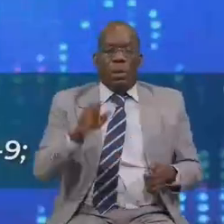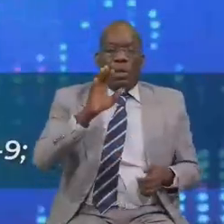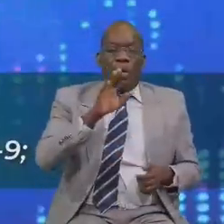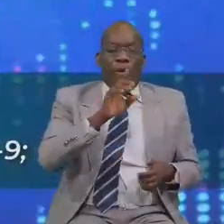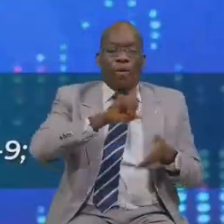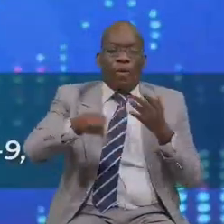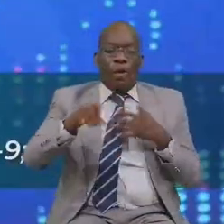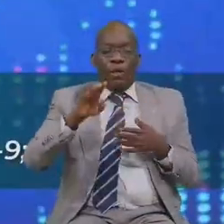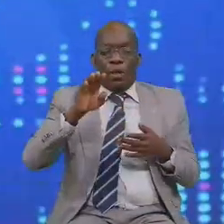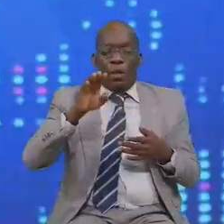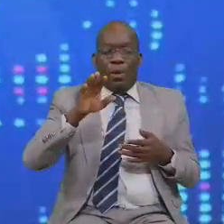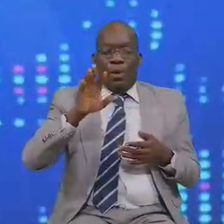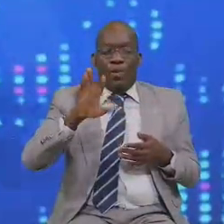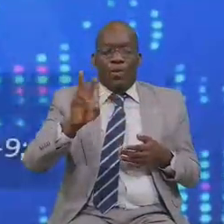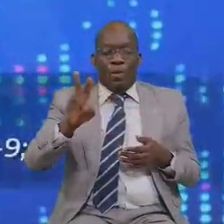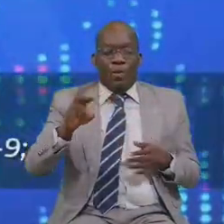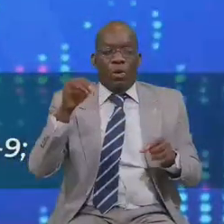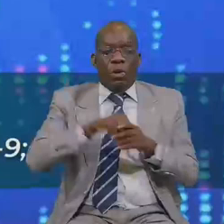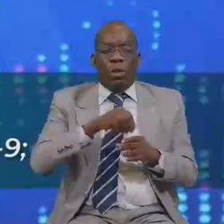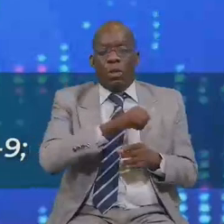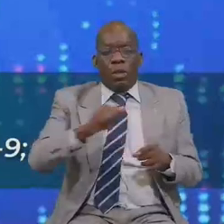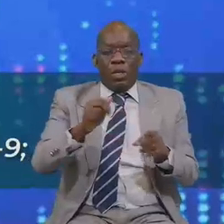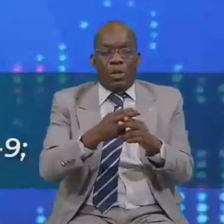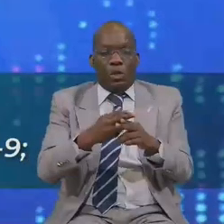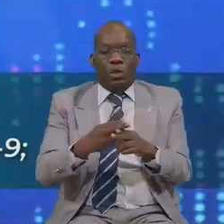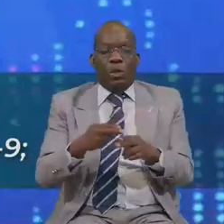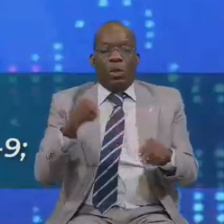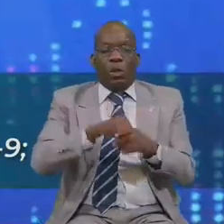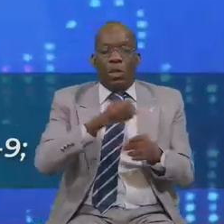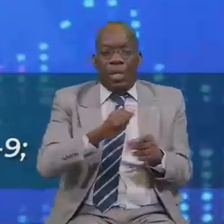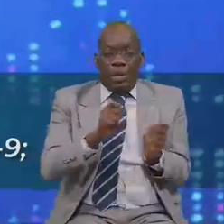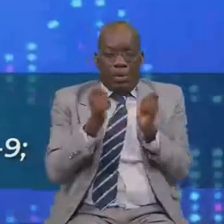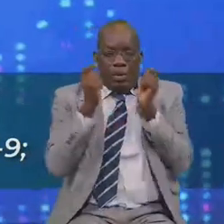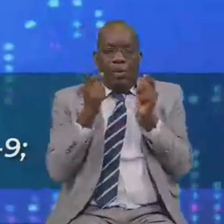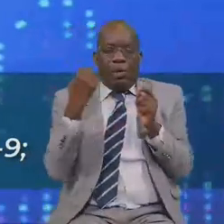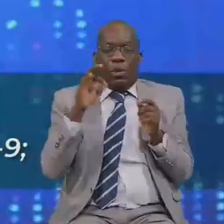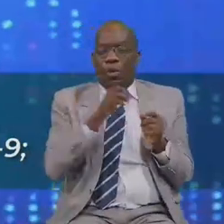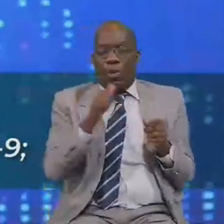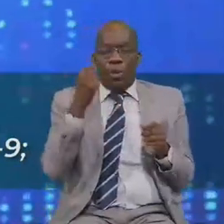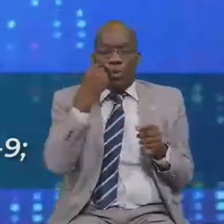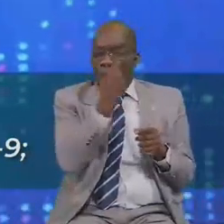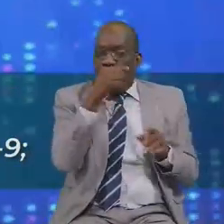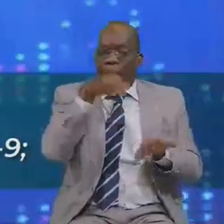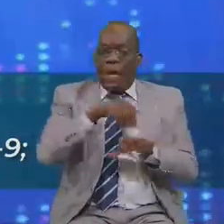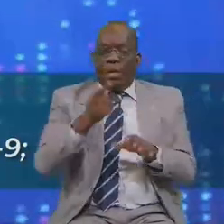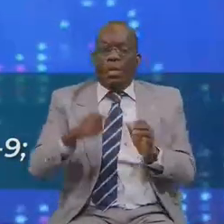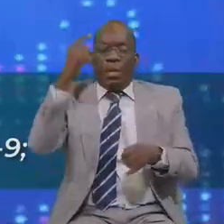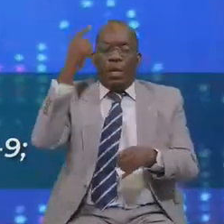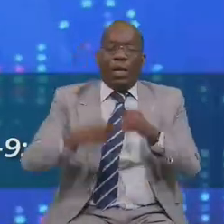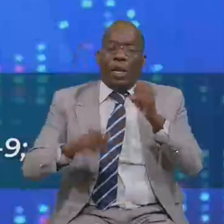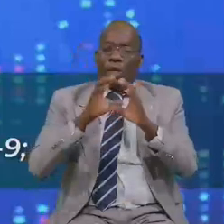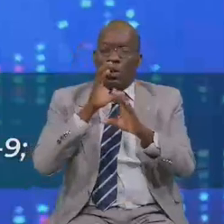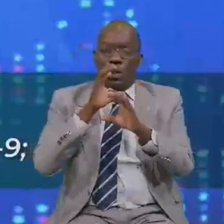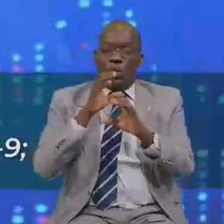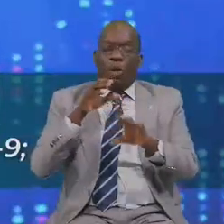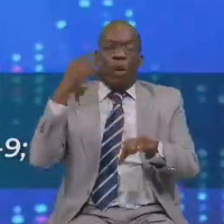un instant, en un clin d'œil, à la dernière trompette, la trompette sonnera